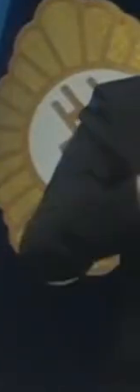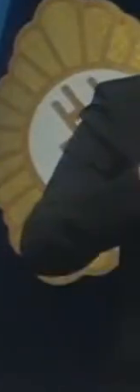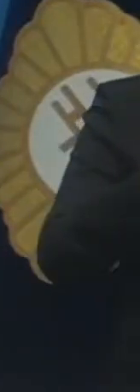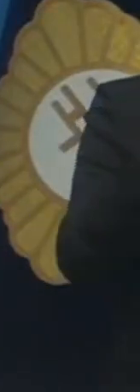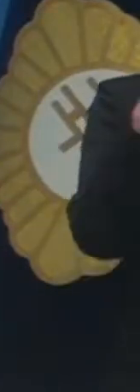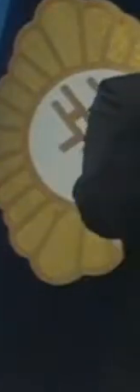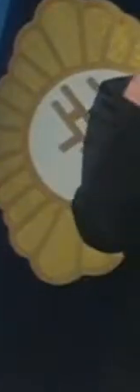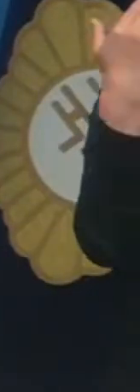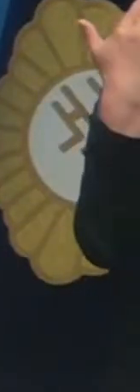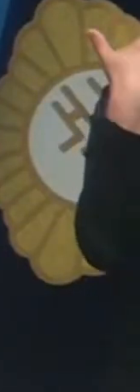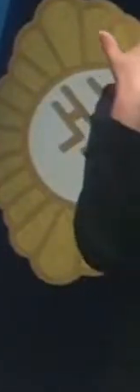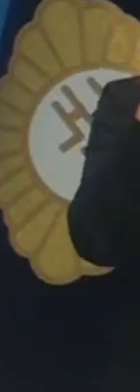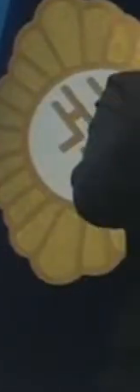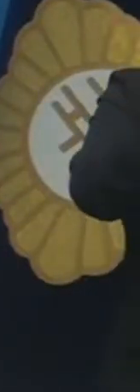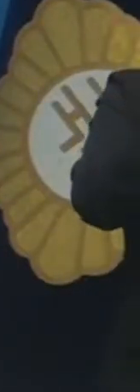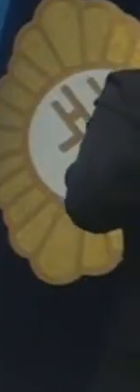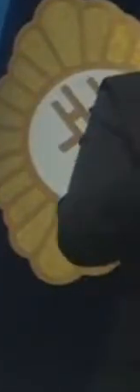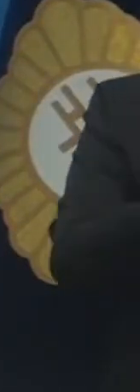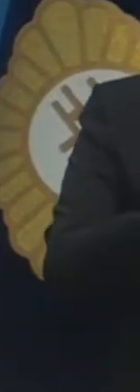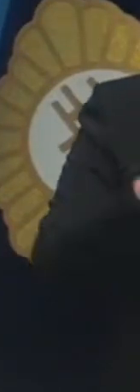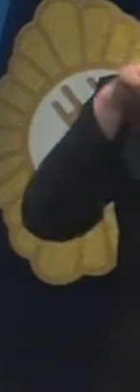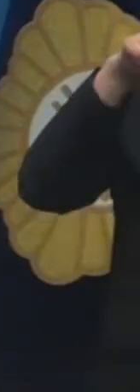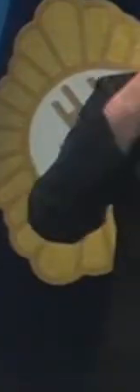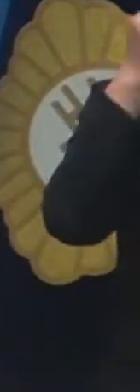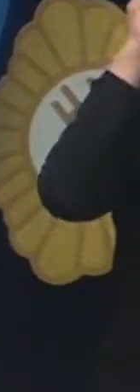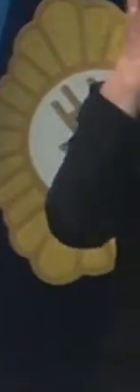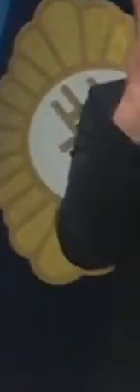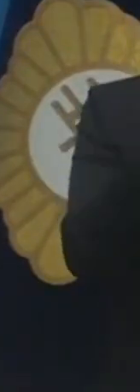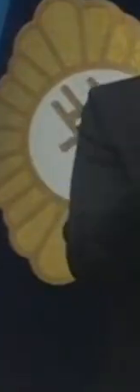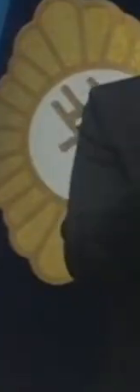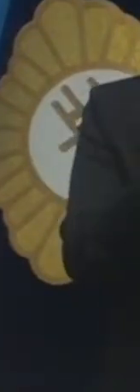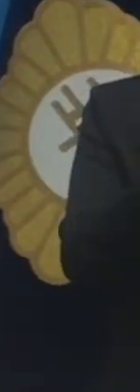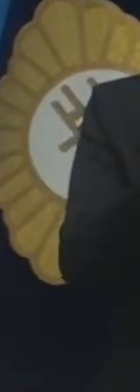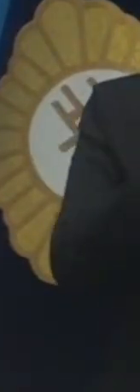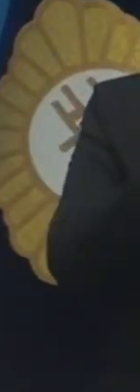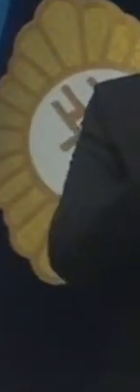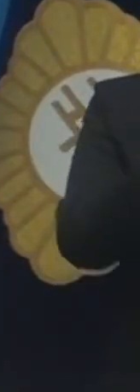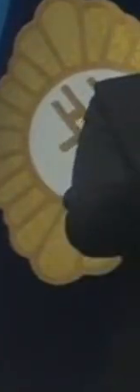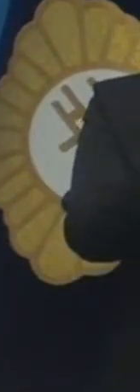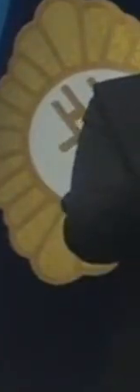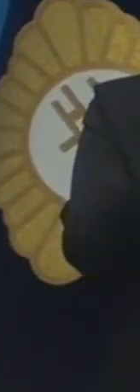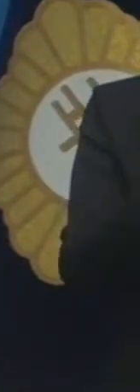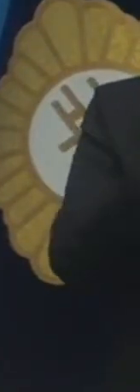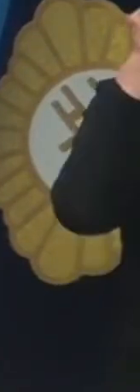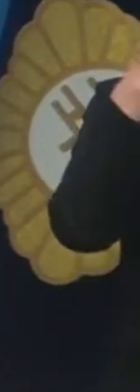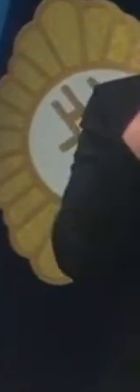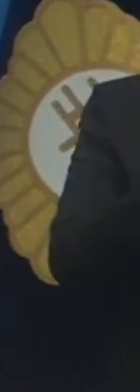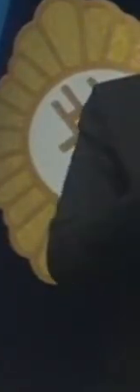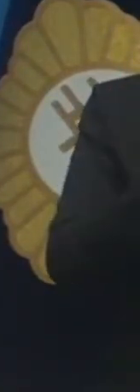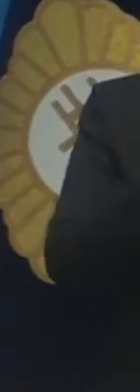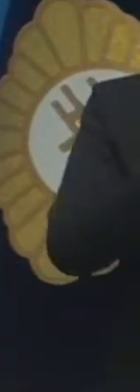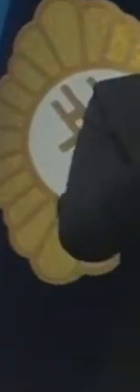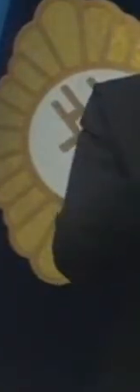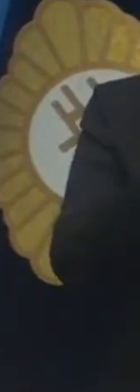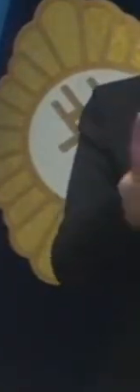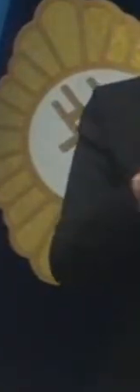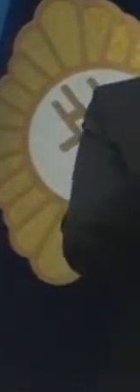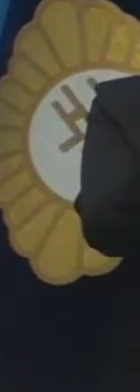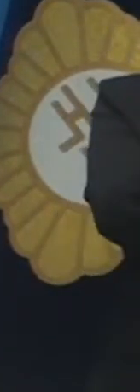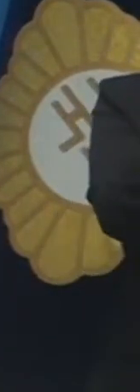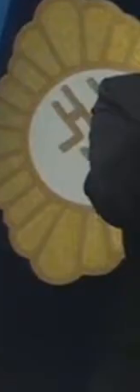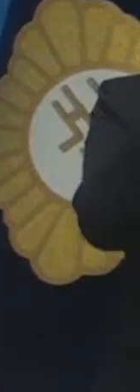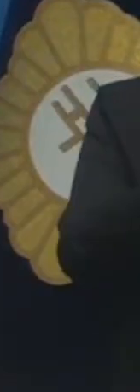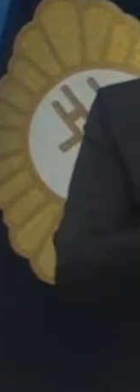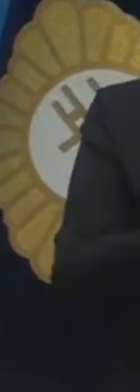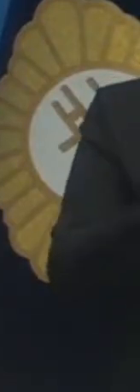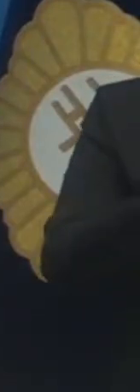국민대 학칙 제11조는 박사과정 입학 자격을 석사학위를 취득한 자로 명시하고 있습니다.